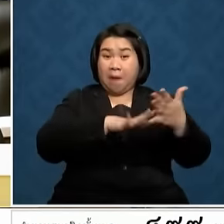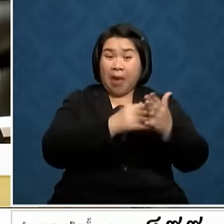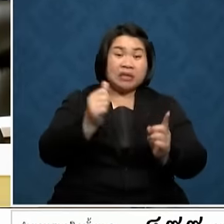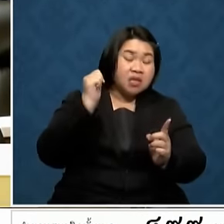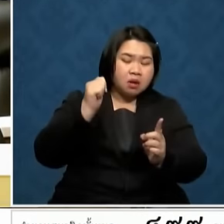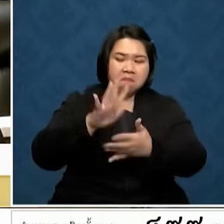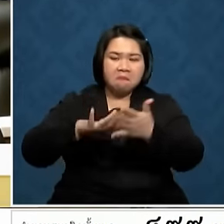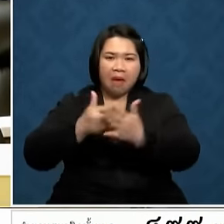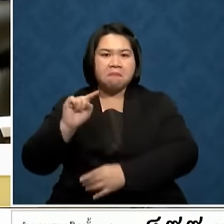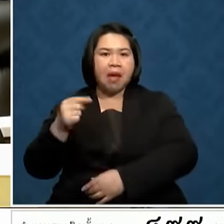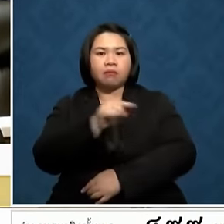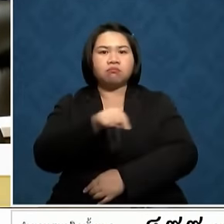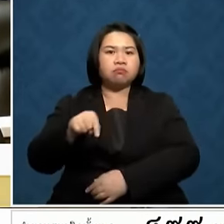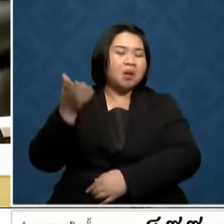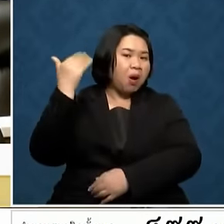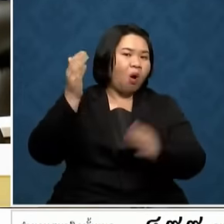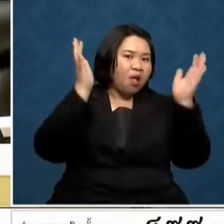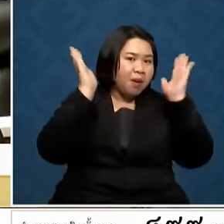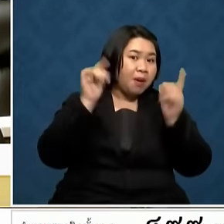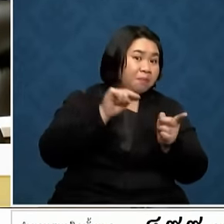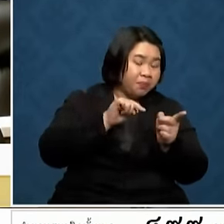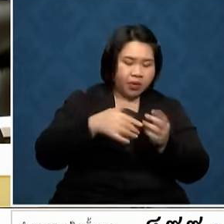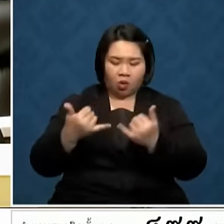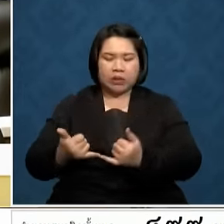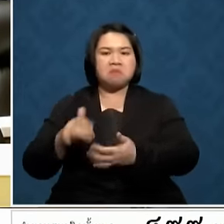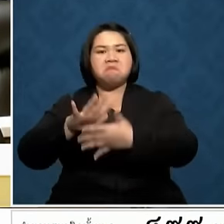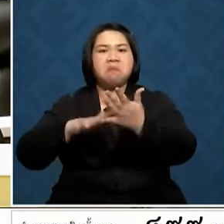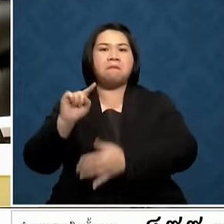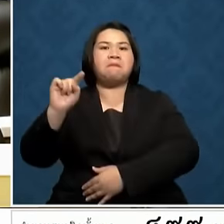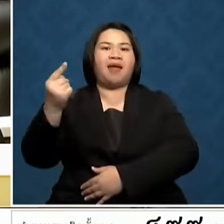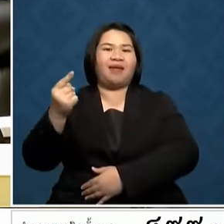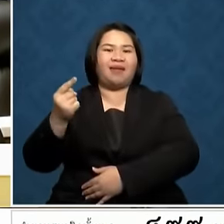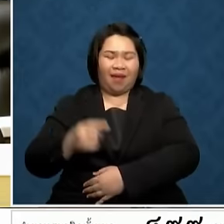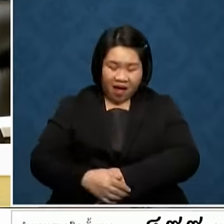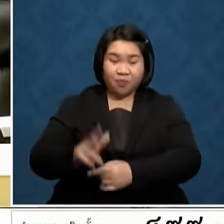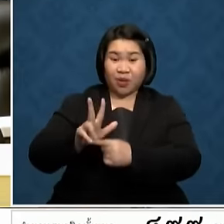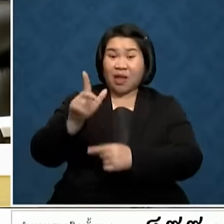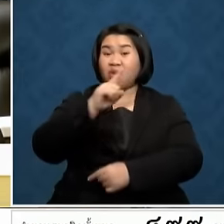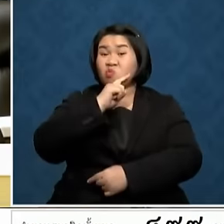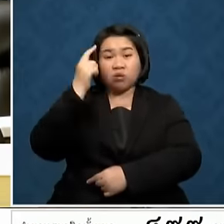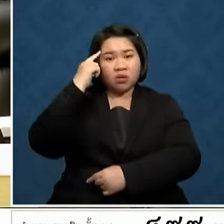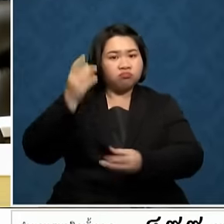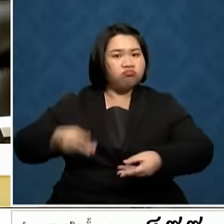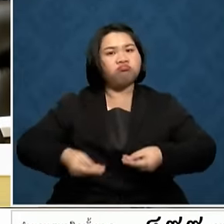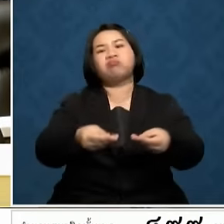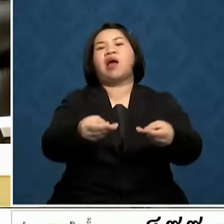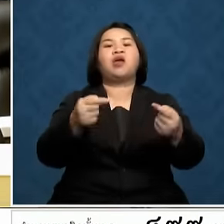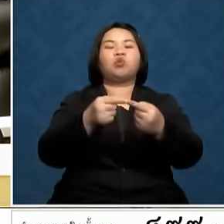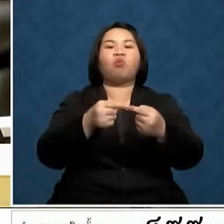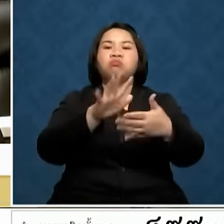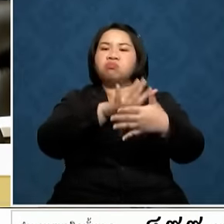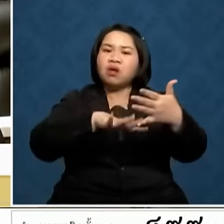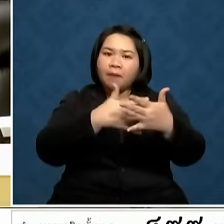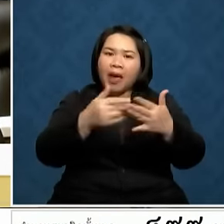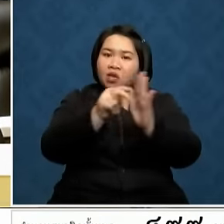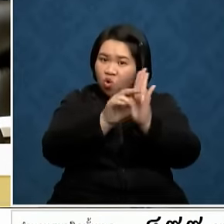Uและประการที่ 3 ครัหักท Androidจะเทมต่ตากกับ D walletดวธีการแบนี้